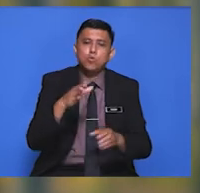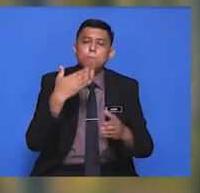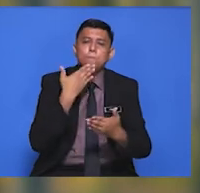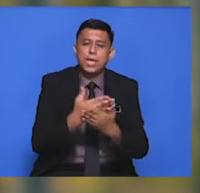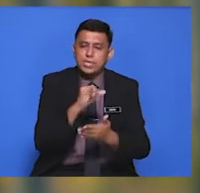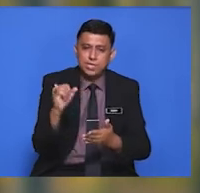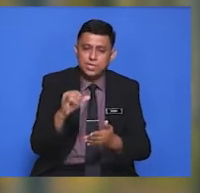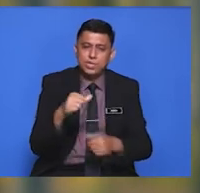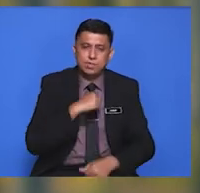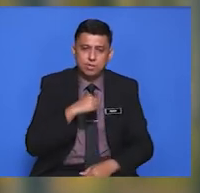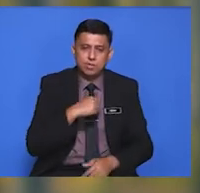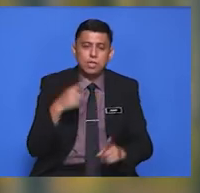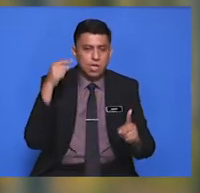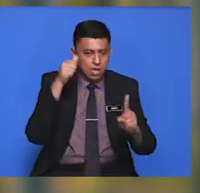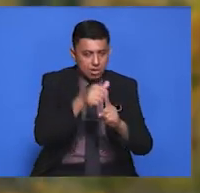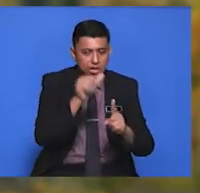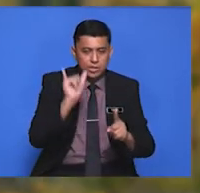ke arah yang lebih baik.